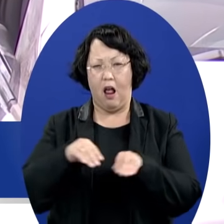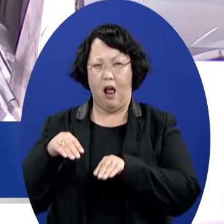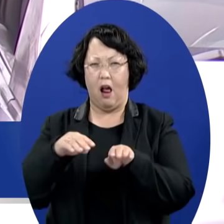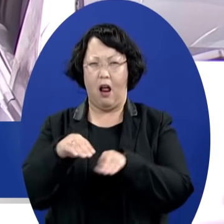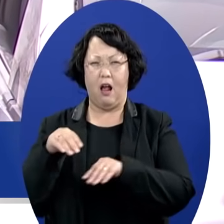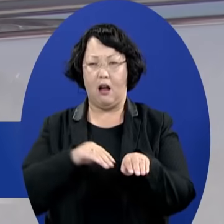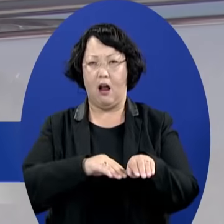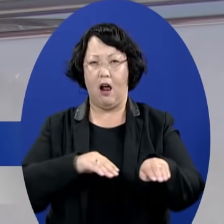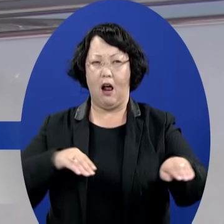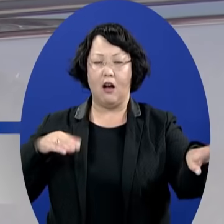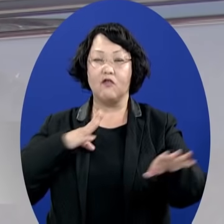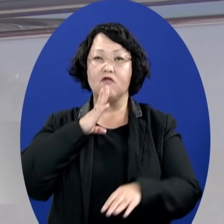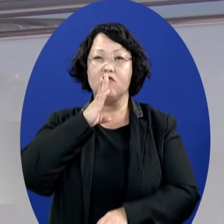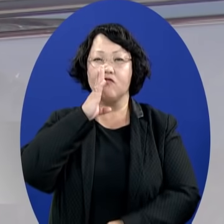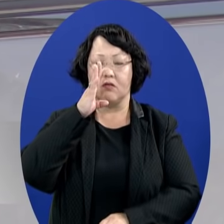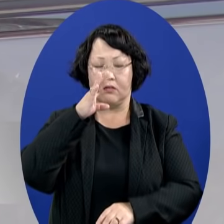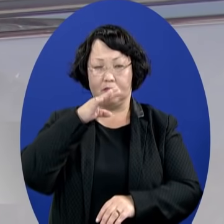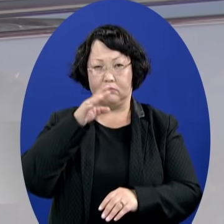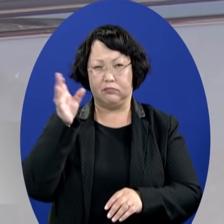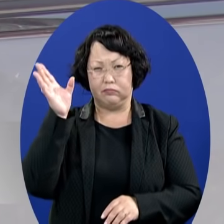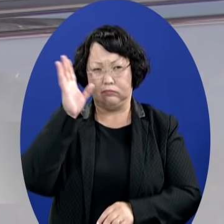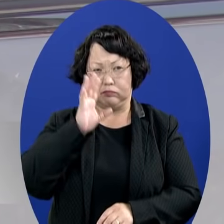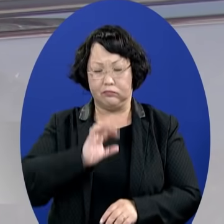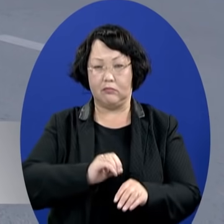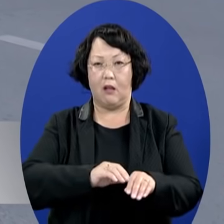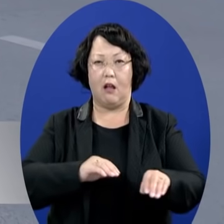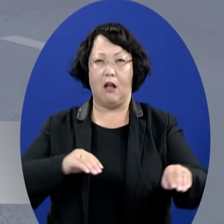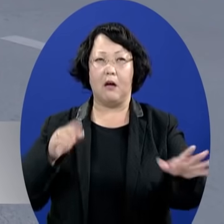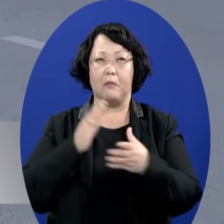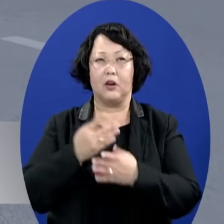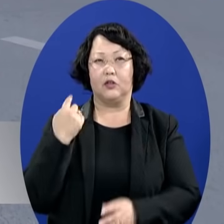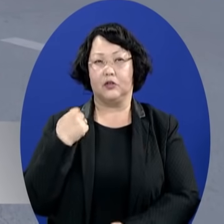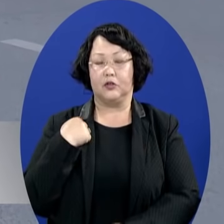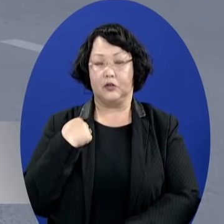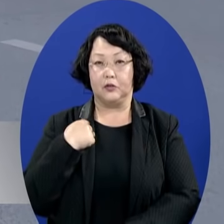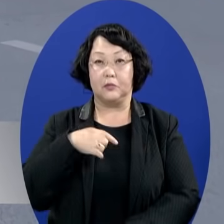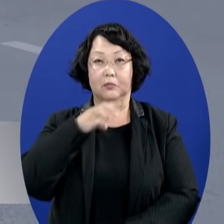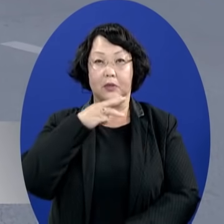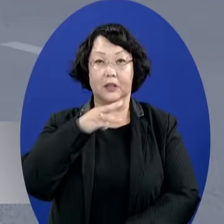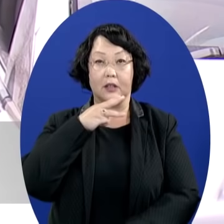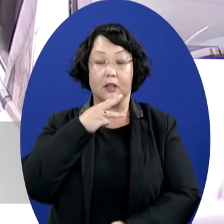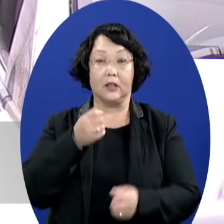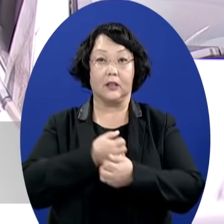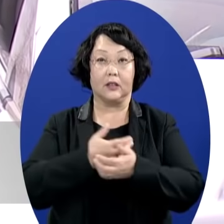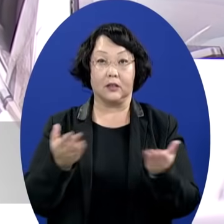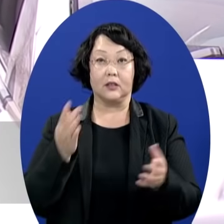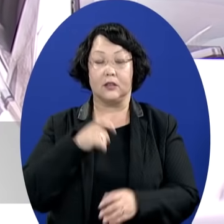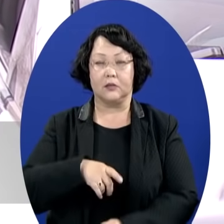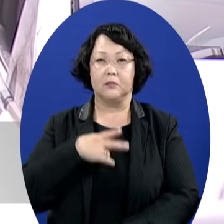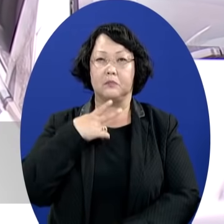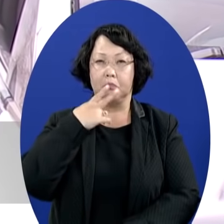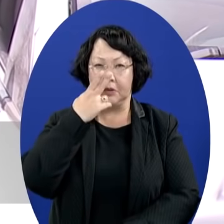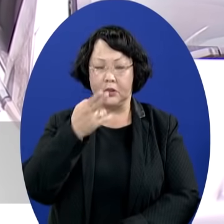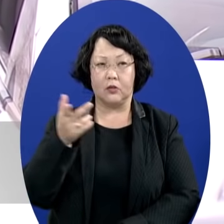түгээх станц дээр өглөөнөөс хойш дараалл үүсгэж зогсож байна. За өчигдөр бид цагийн үрд мэдээллийнхаа хөтөлбөрөөр за энэ шатхууны